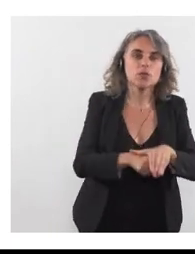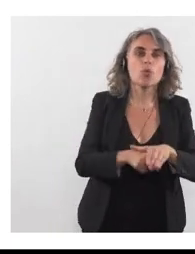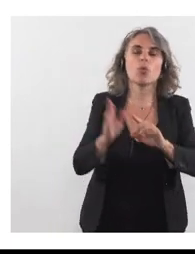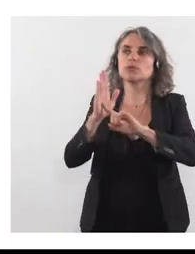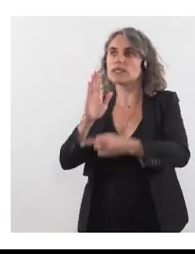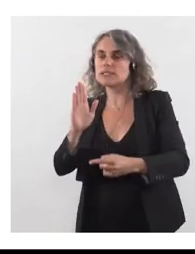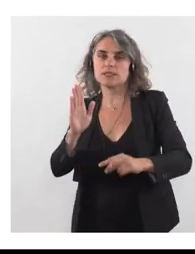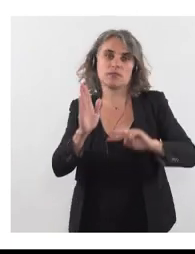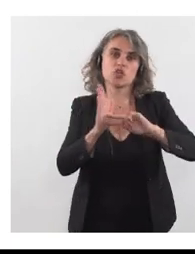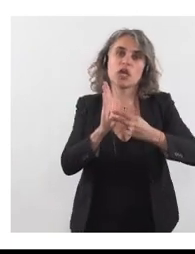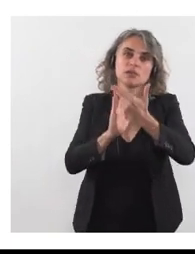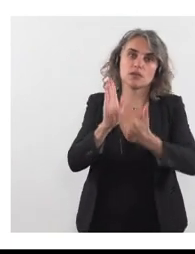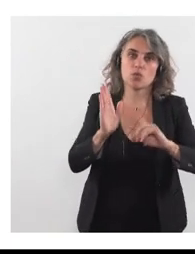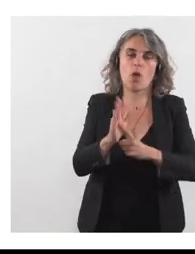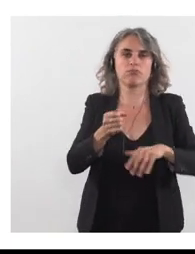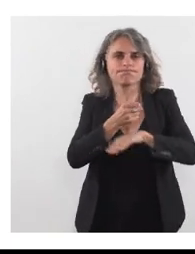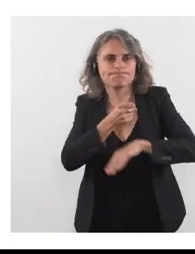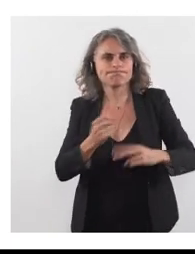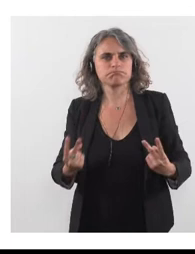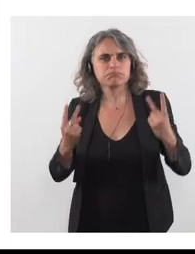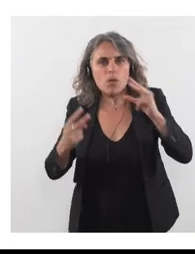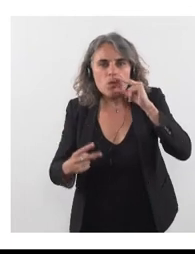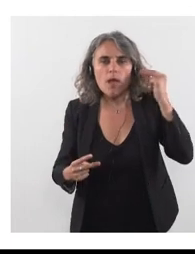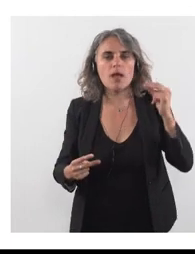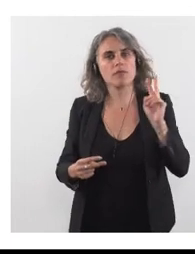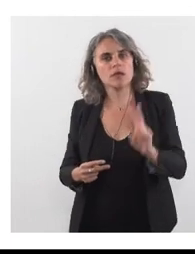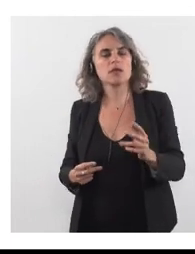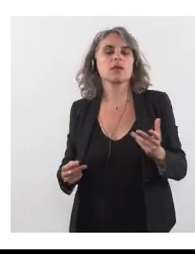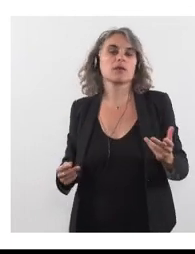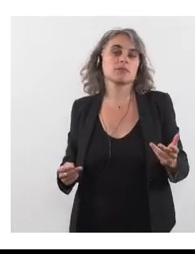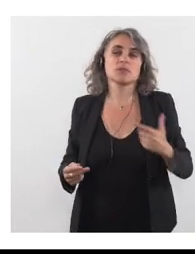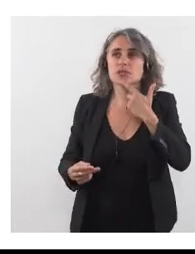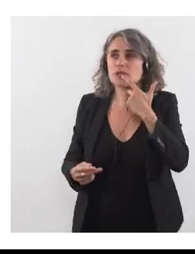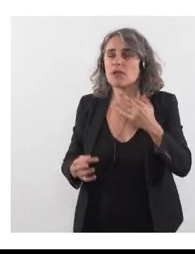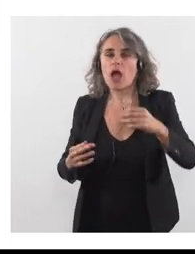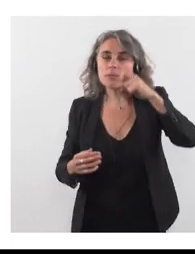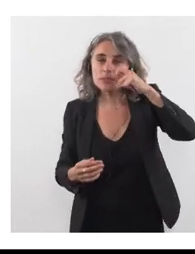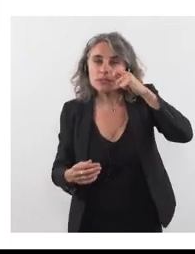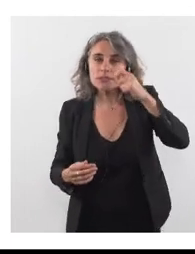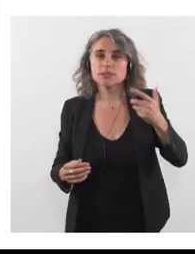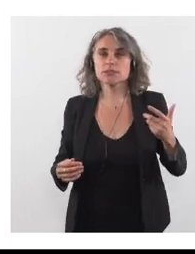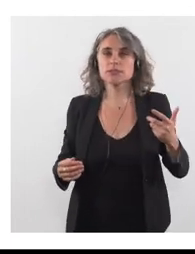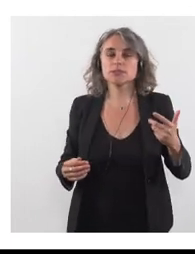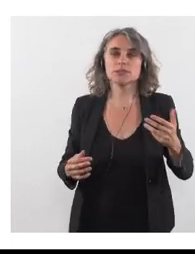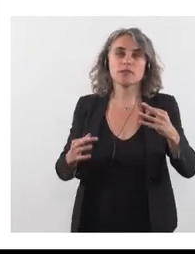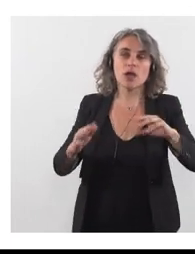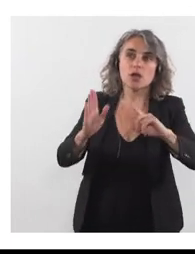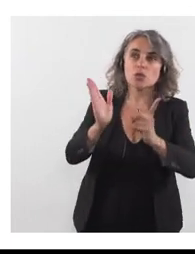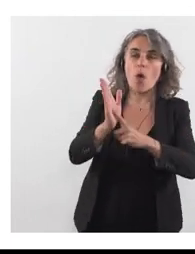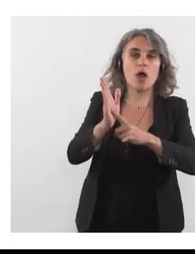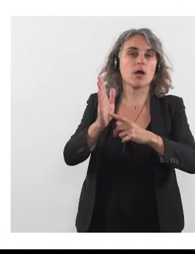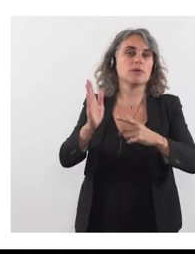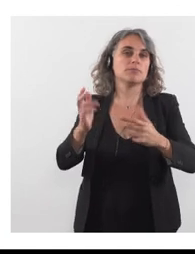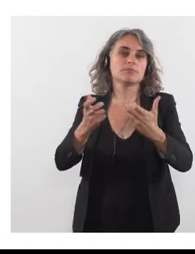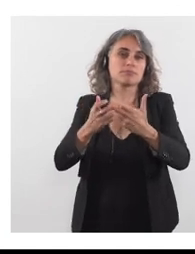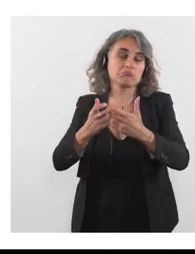charte des droits fondamentaux. Et donc, on est moins ouvert, on a moins d'expertise, on a moins dans les doigts tout ce